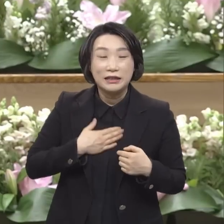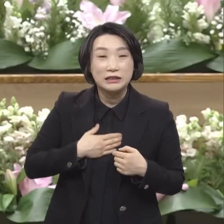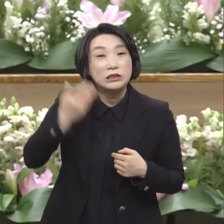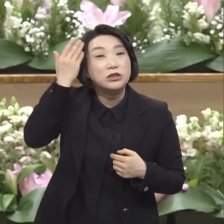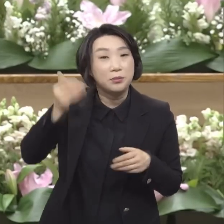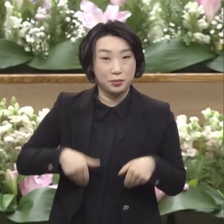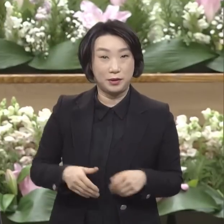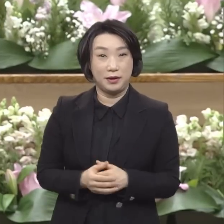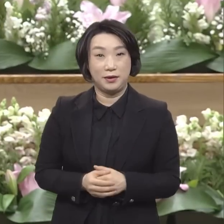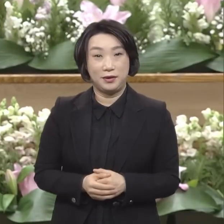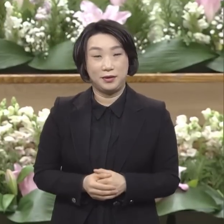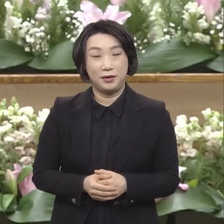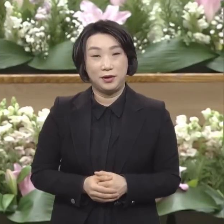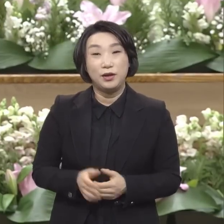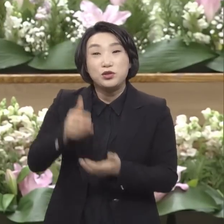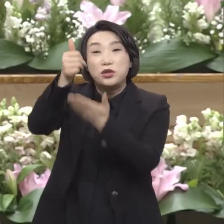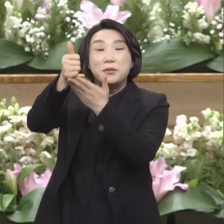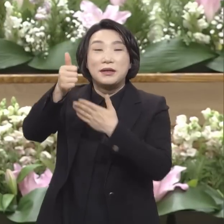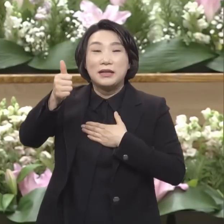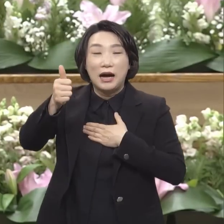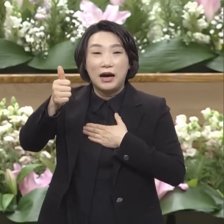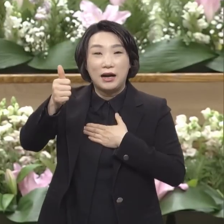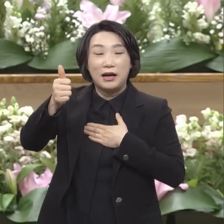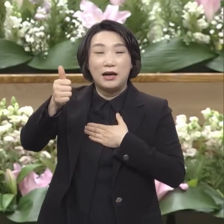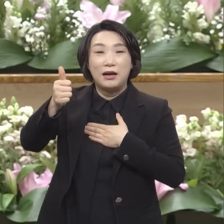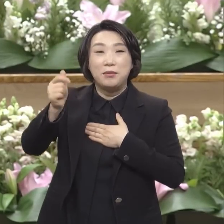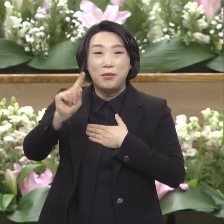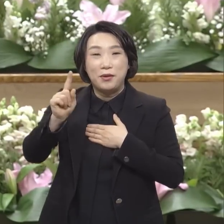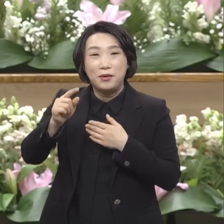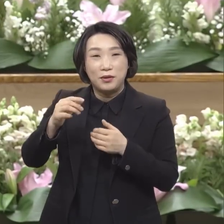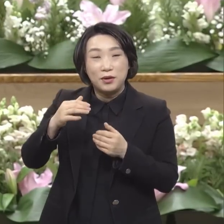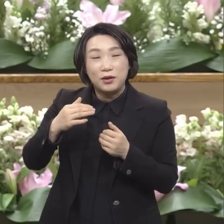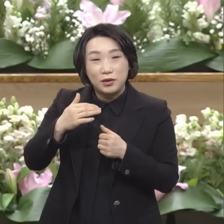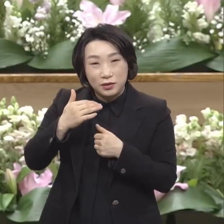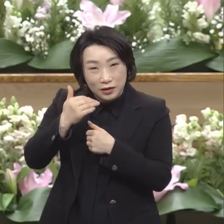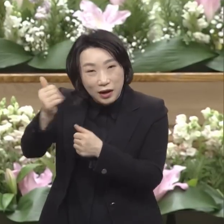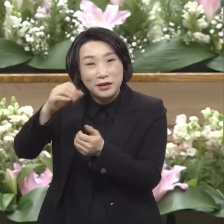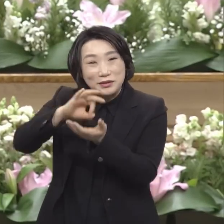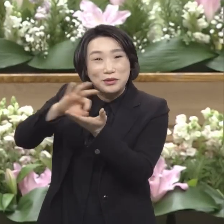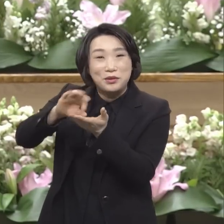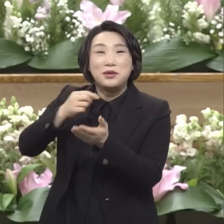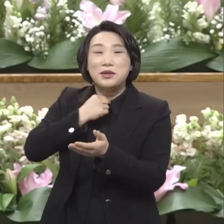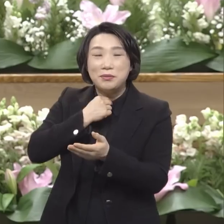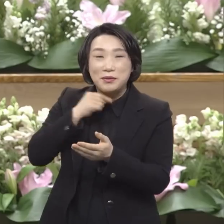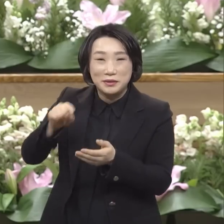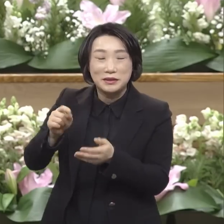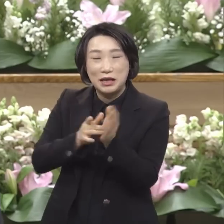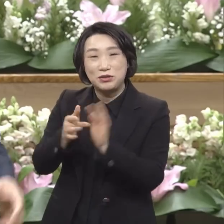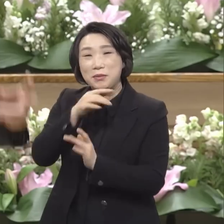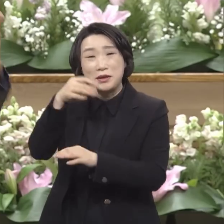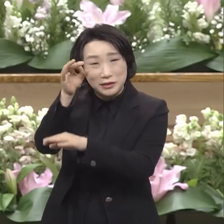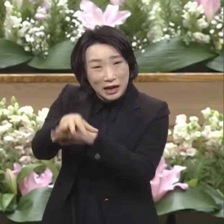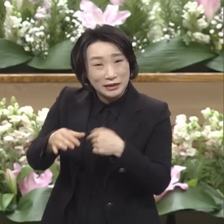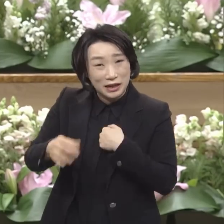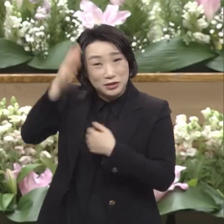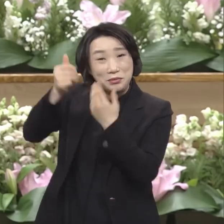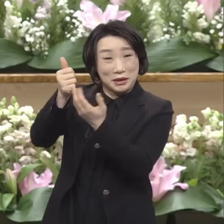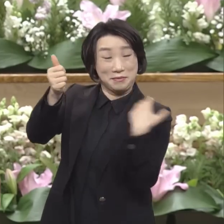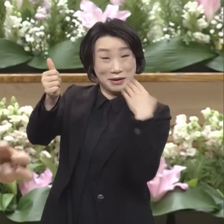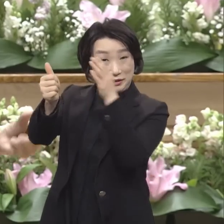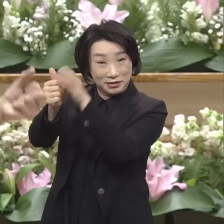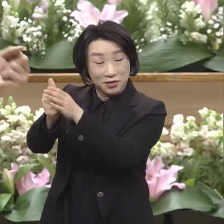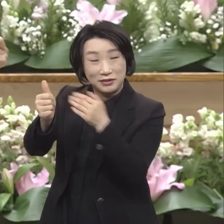지식, 주님이 나를 어떻게든 살려보려고 몸부림치는, 피로값 주고 사서 성령께